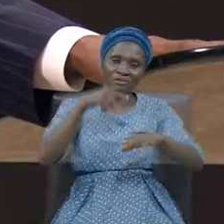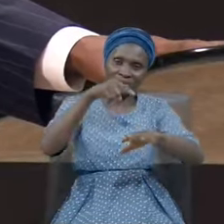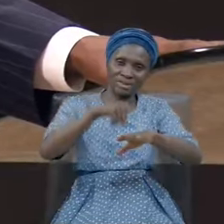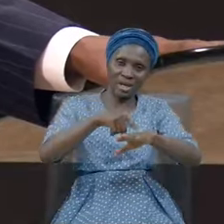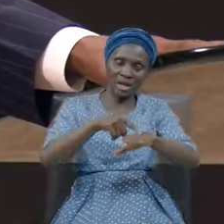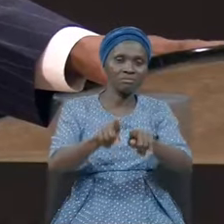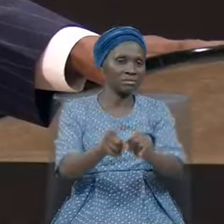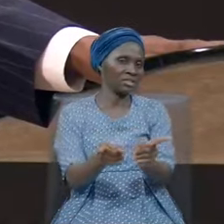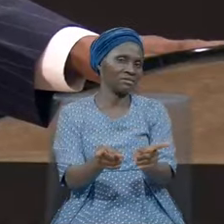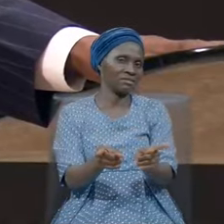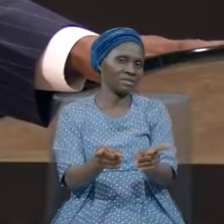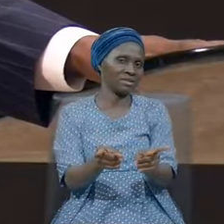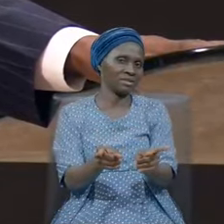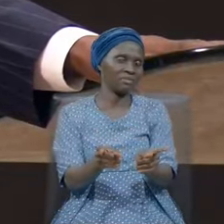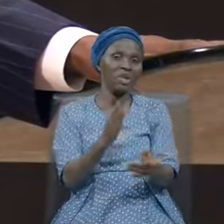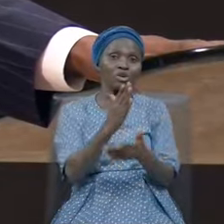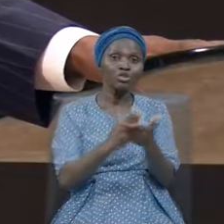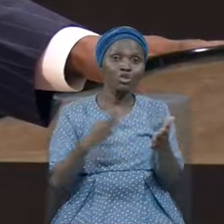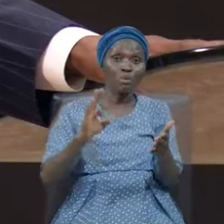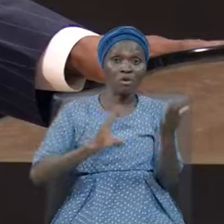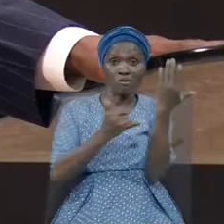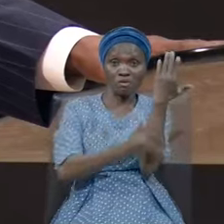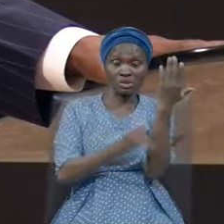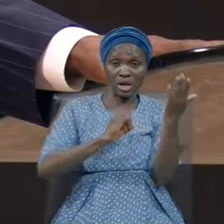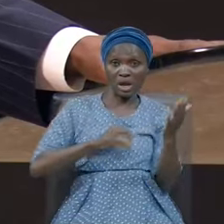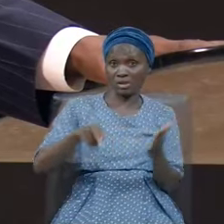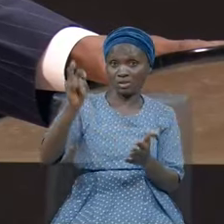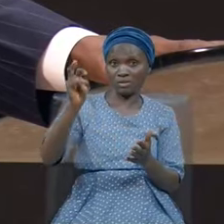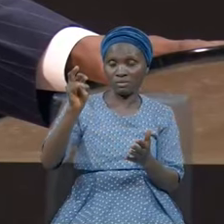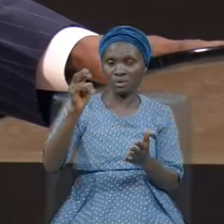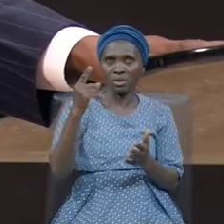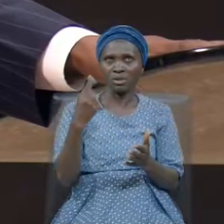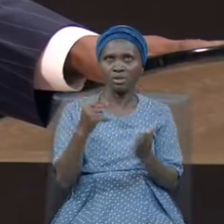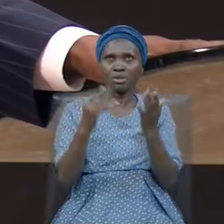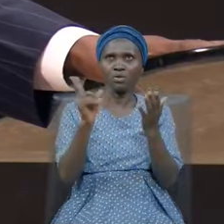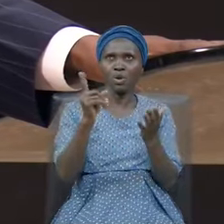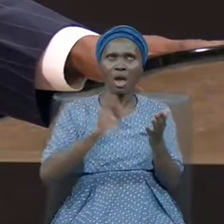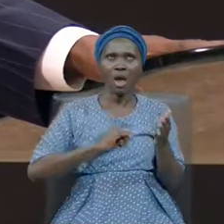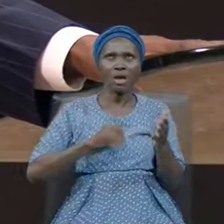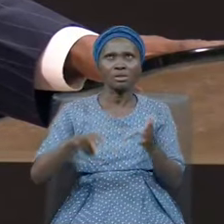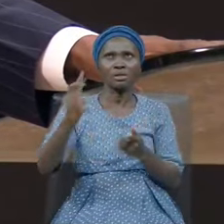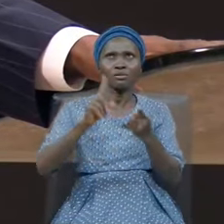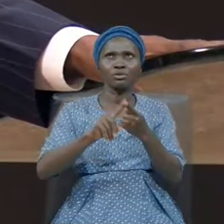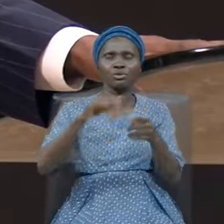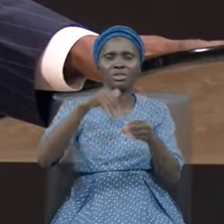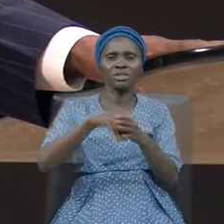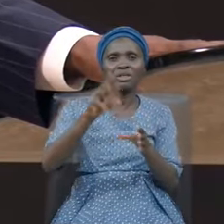de l'écart horaire, à cause de certaines conférences.